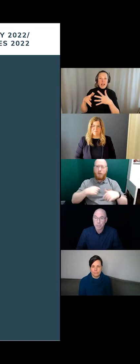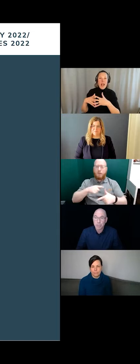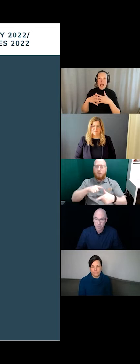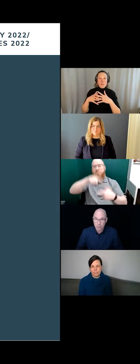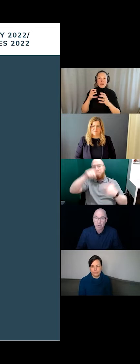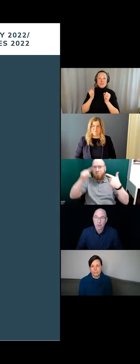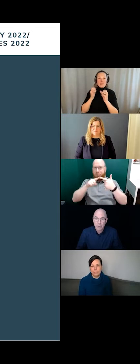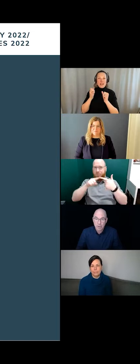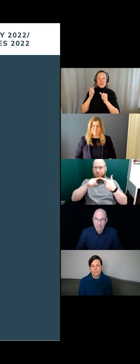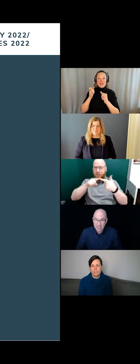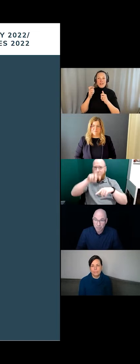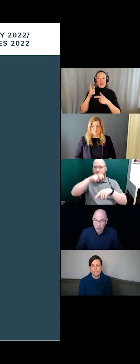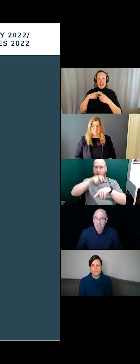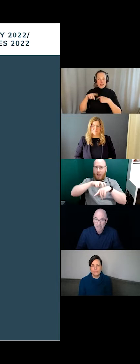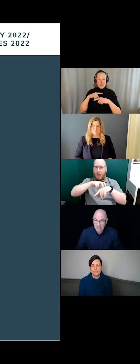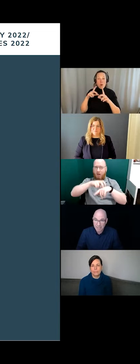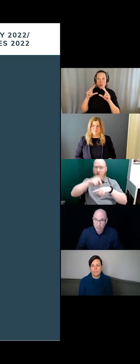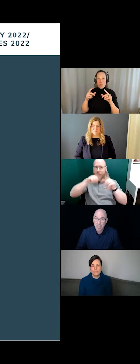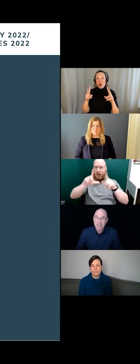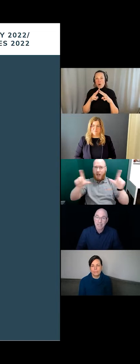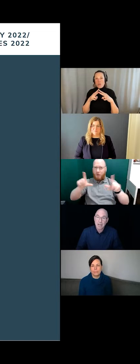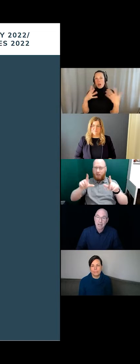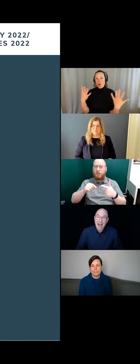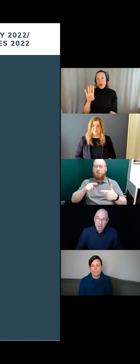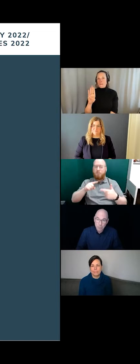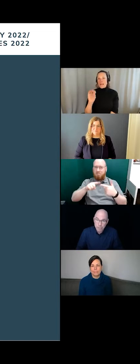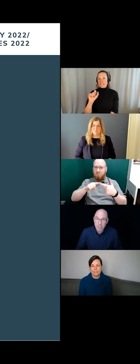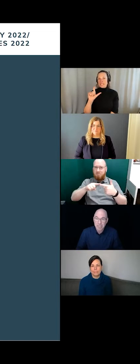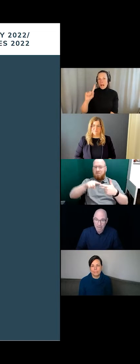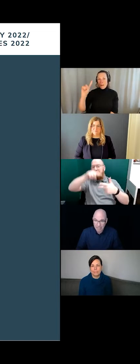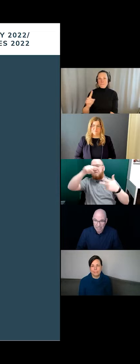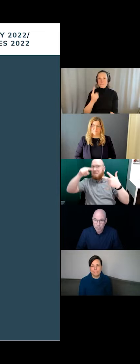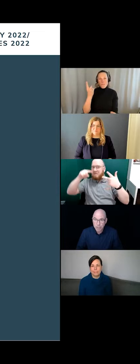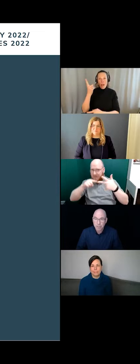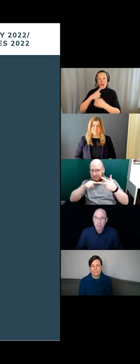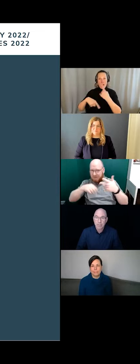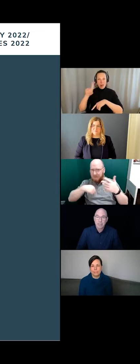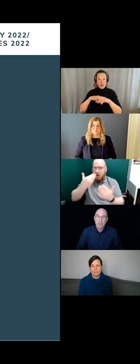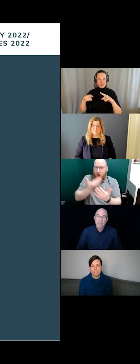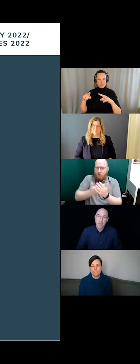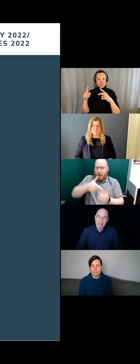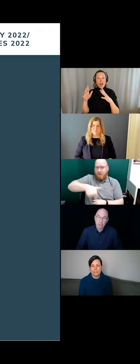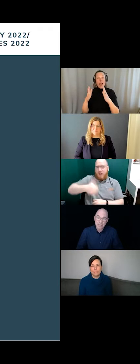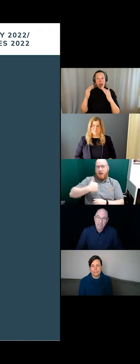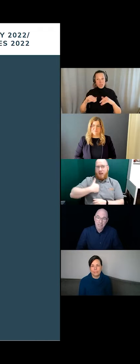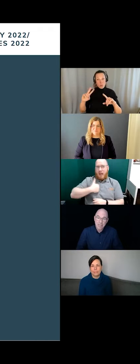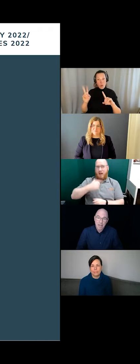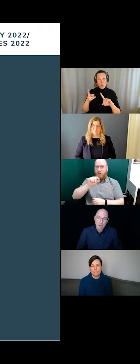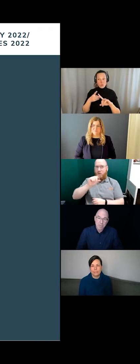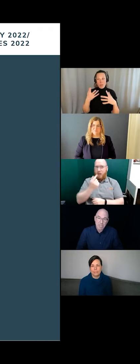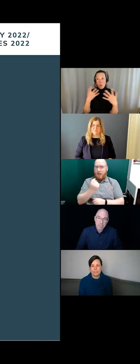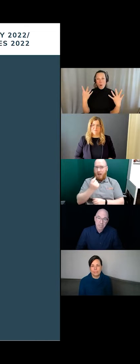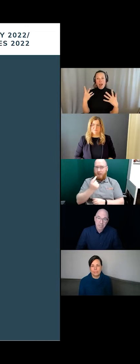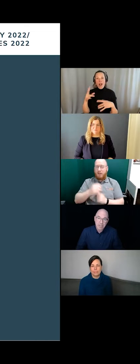le langage des signes américain. En fait, je comprends le BSL. C'est ma première langue, langage des signes,